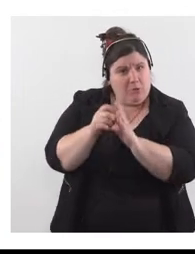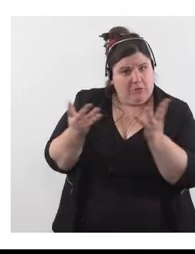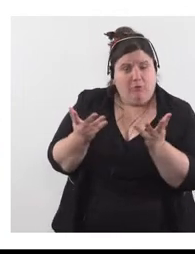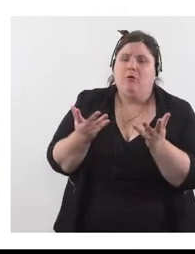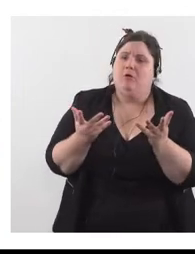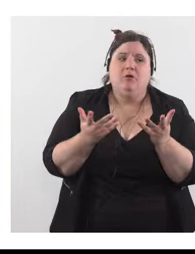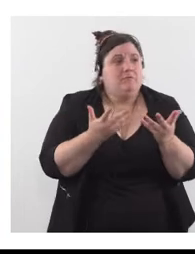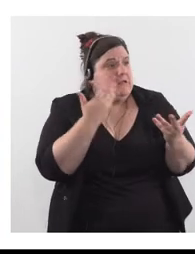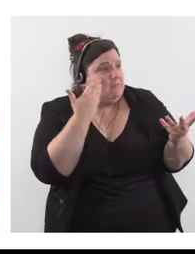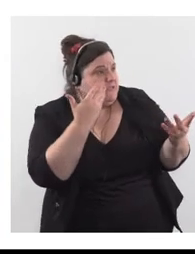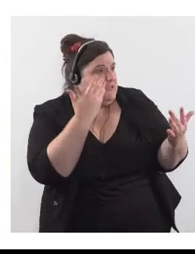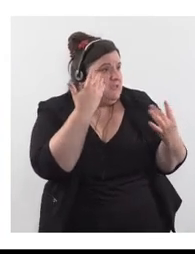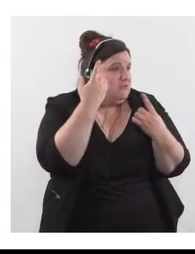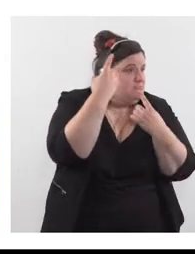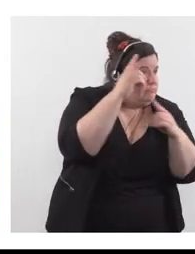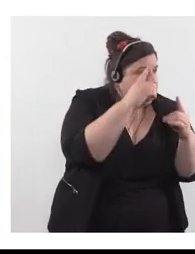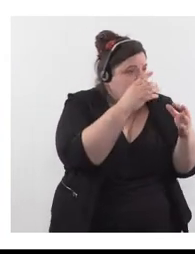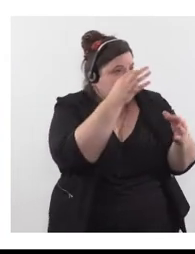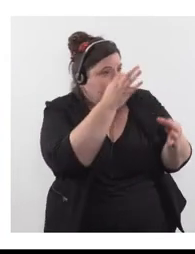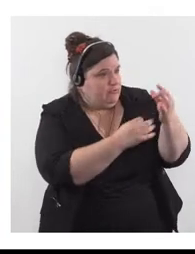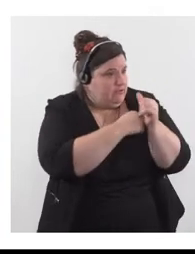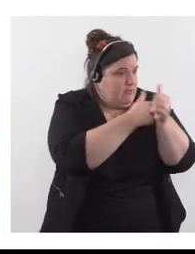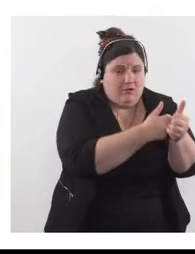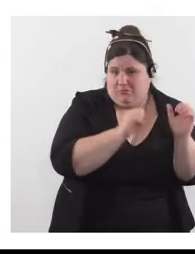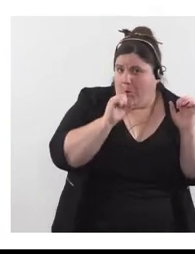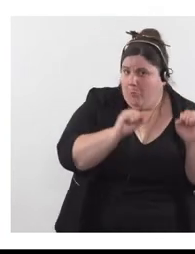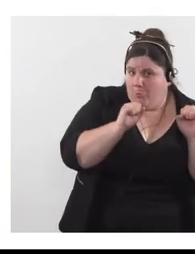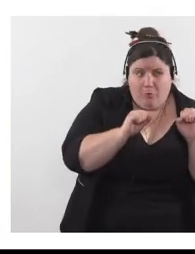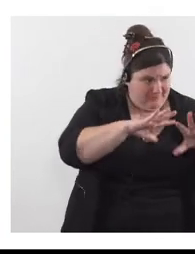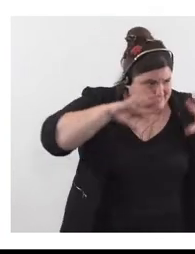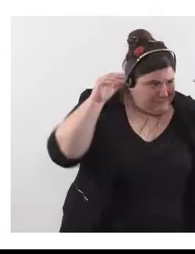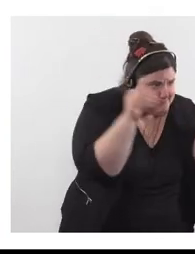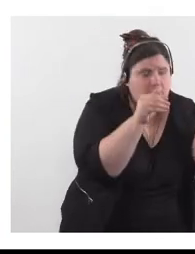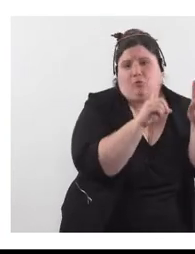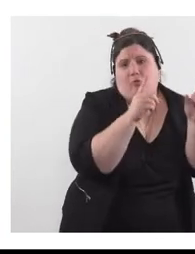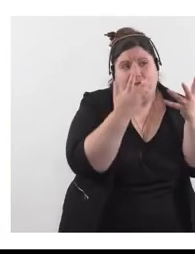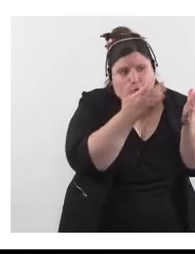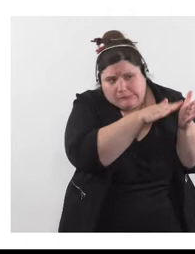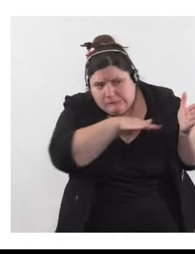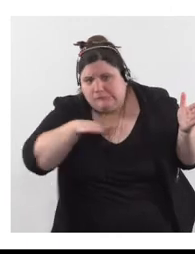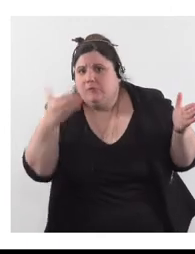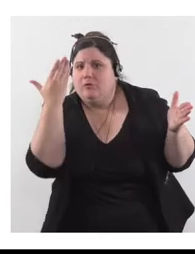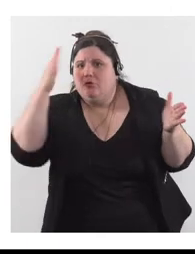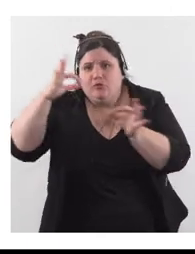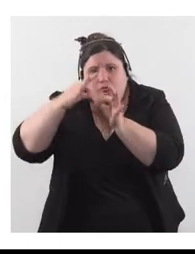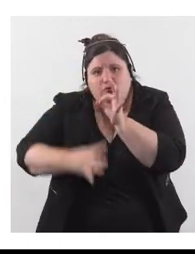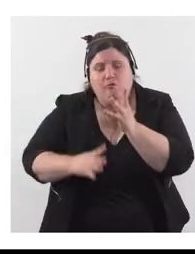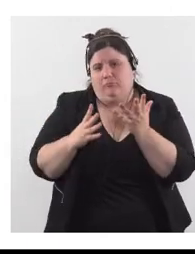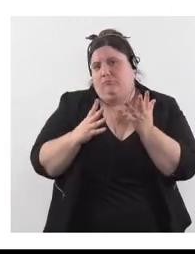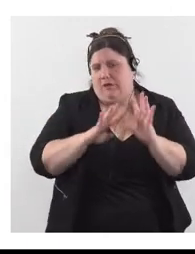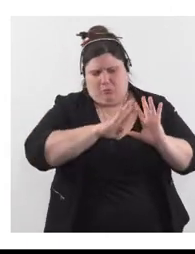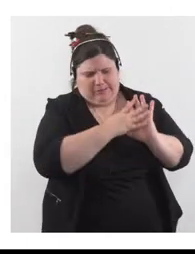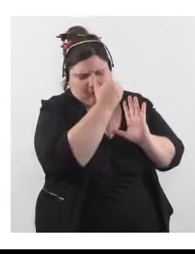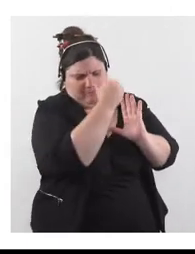mais nous allons en justice quand on peut, quand on veut, et on a certains critères pour décider d'aller en justice. On va environ